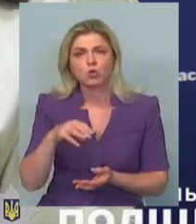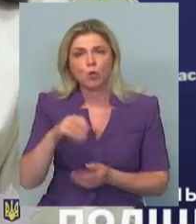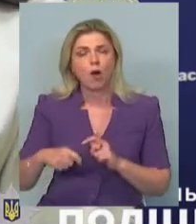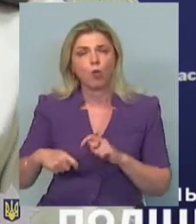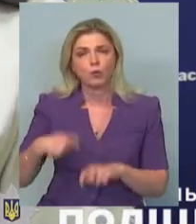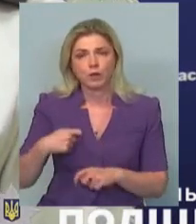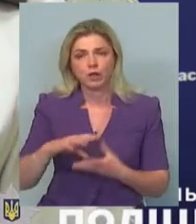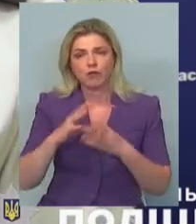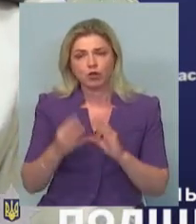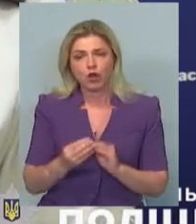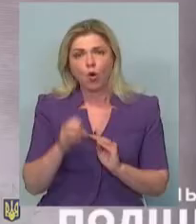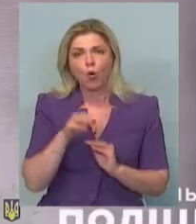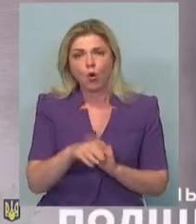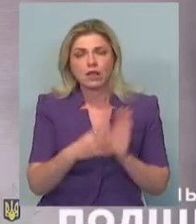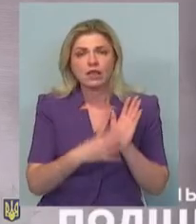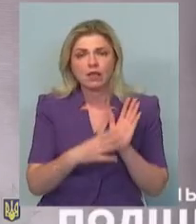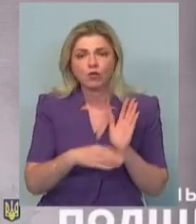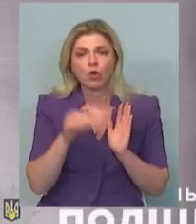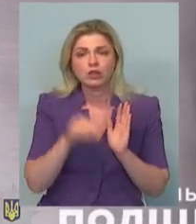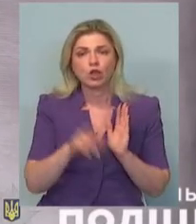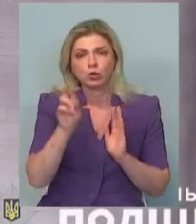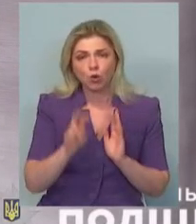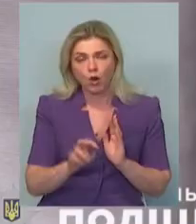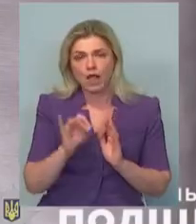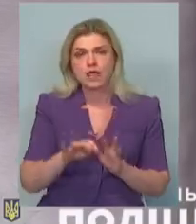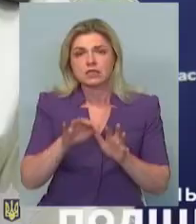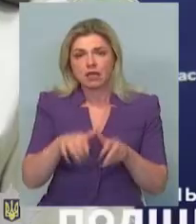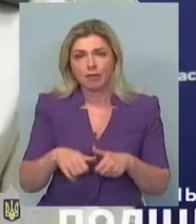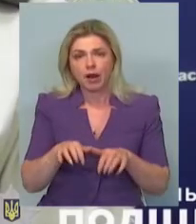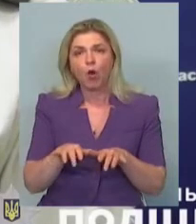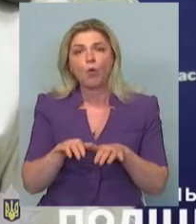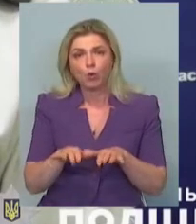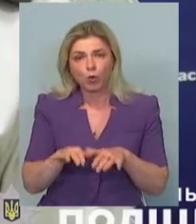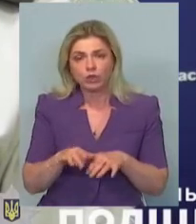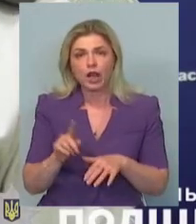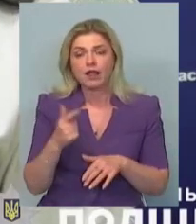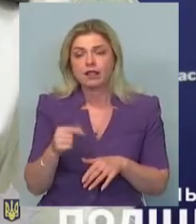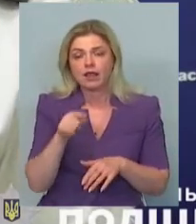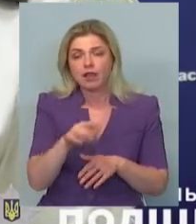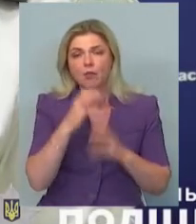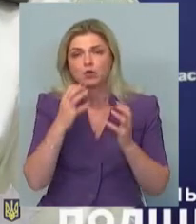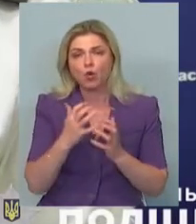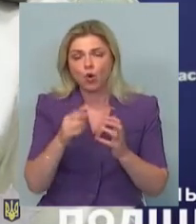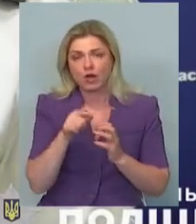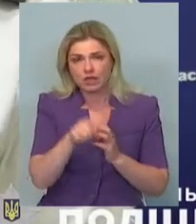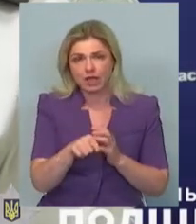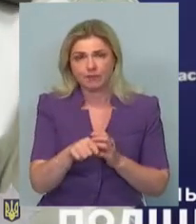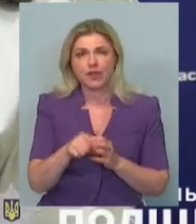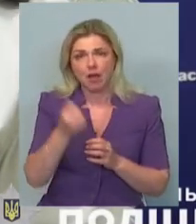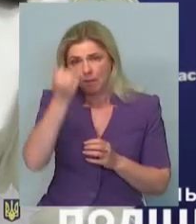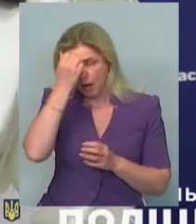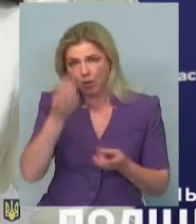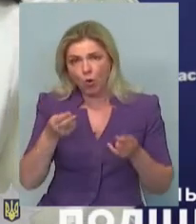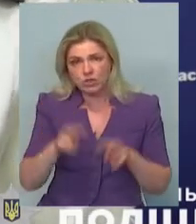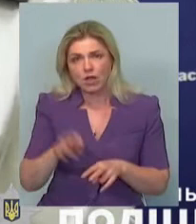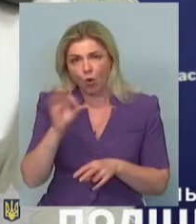від 90 тисяч доларів. Вилучена техніка, на якій зберігаються цифрові сліди вчинених злочинів,